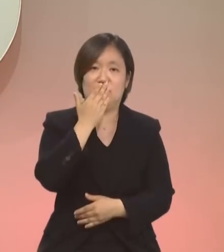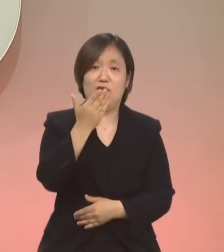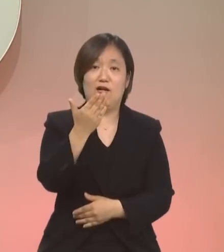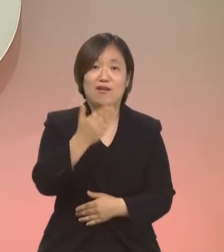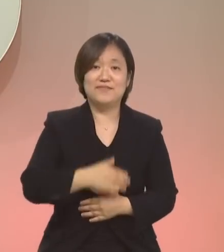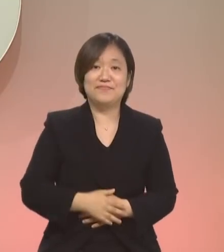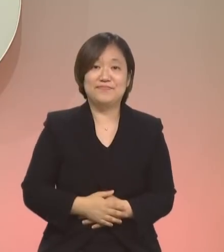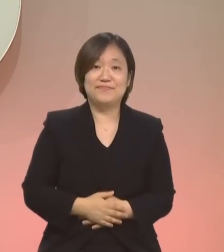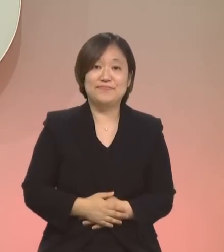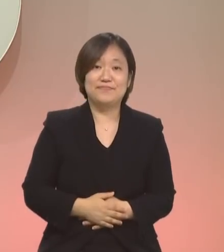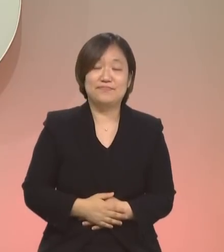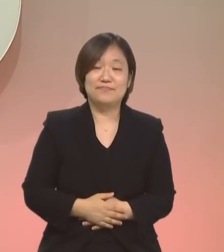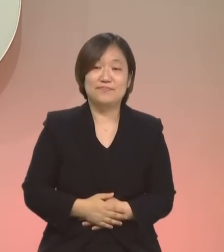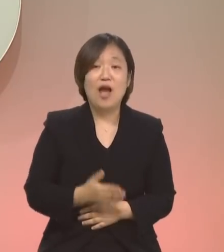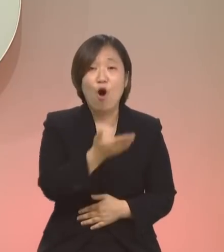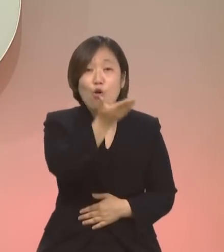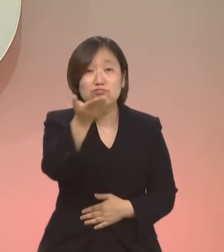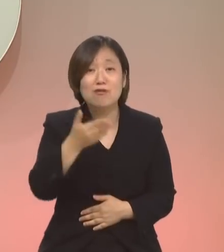여러분